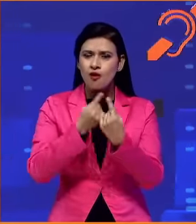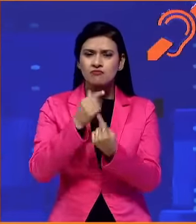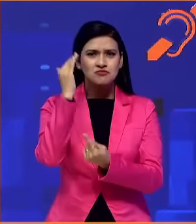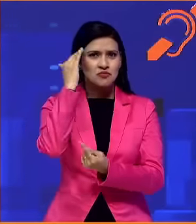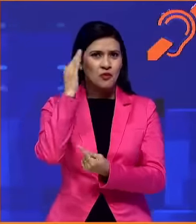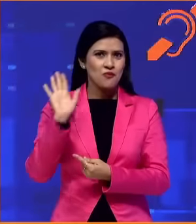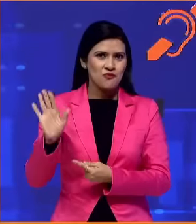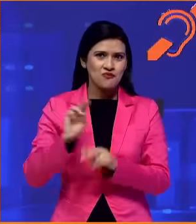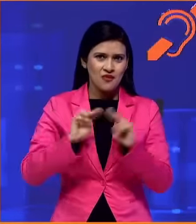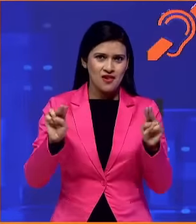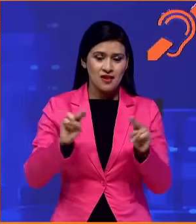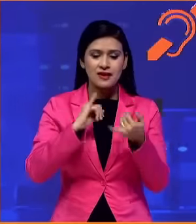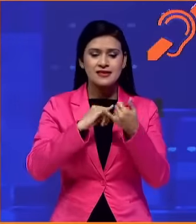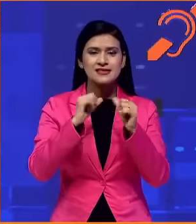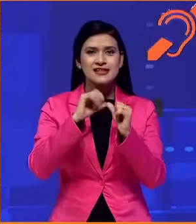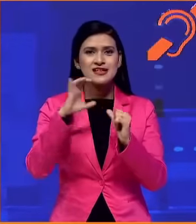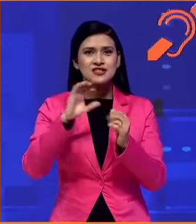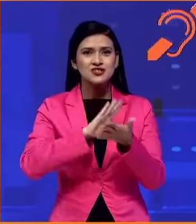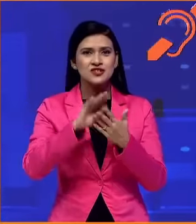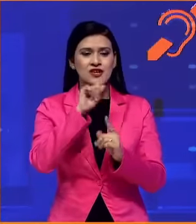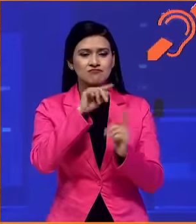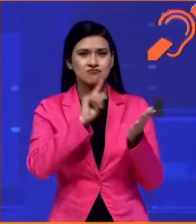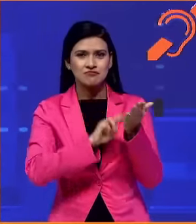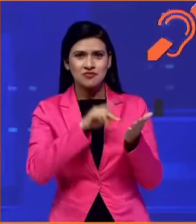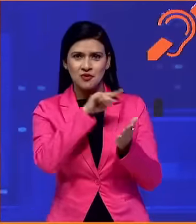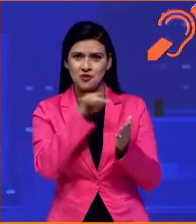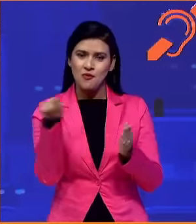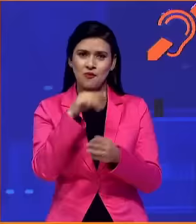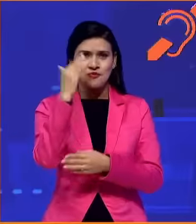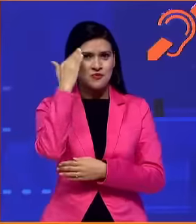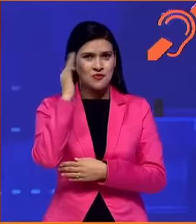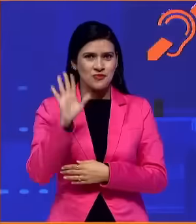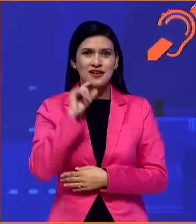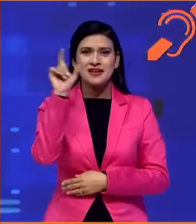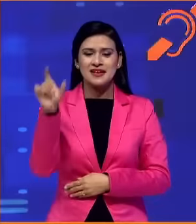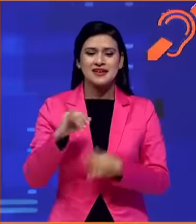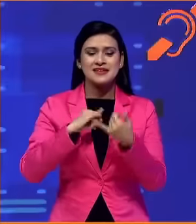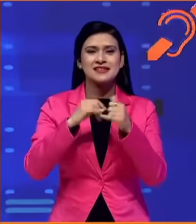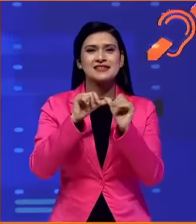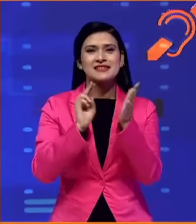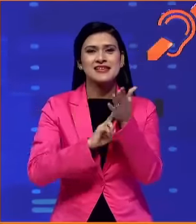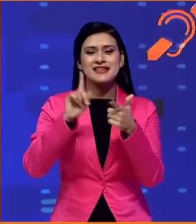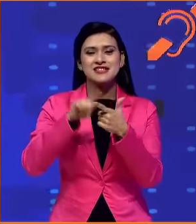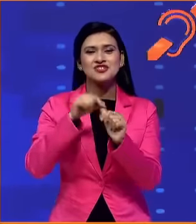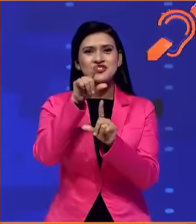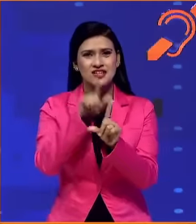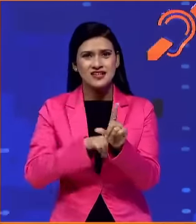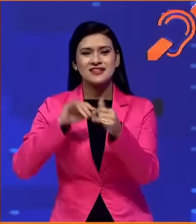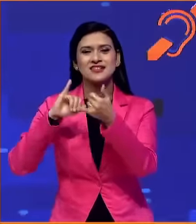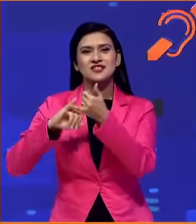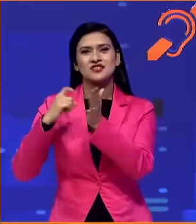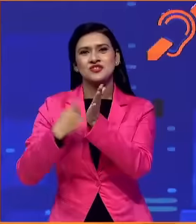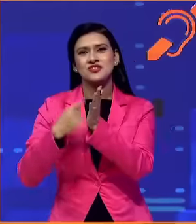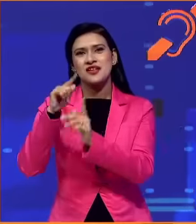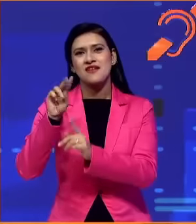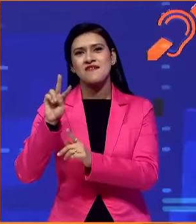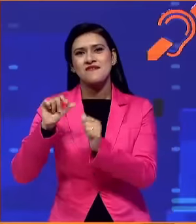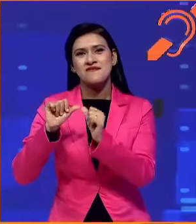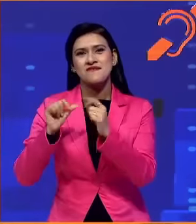जानतेहैं।वहसचिनकोबहुतअच्छीतरहजानताहै। कृपयासंजीवश्रीवास्तव